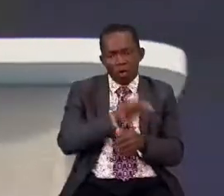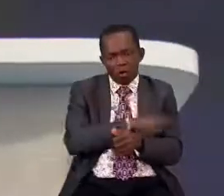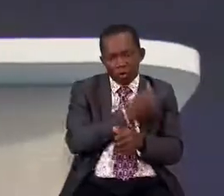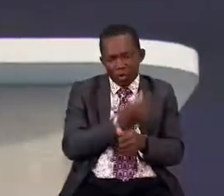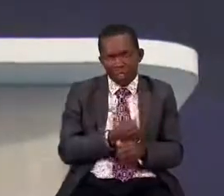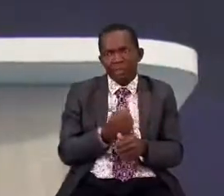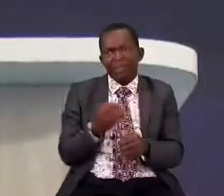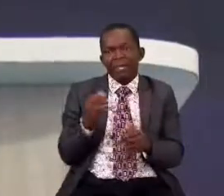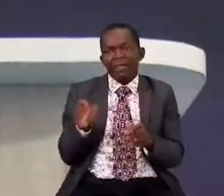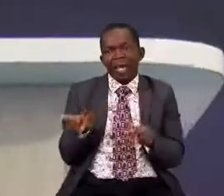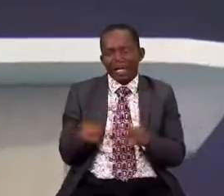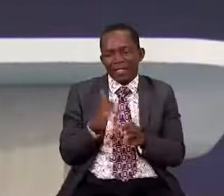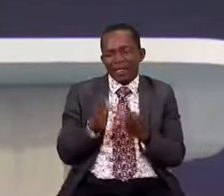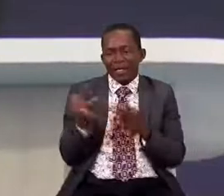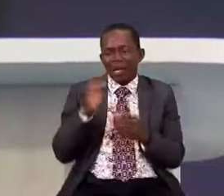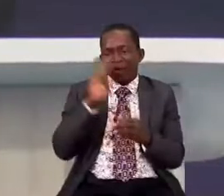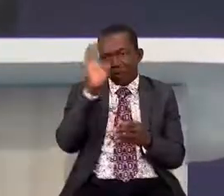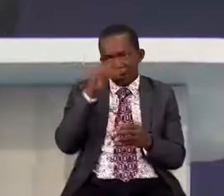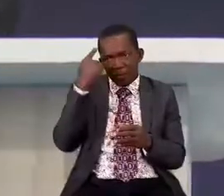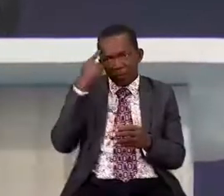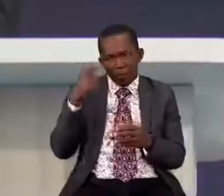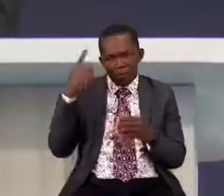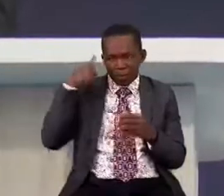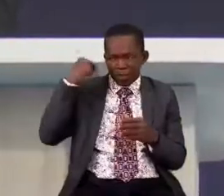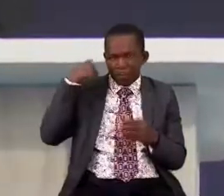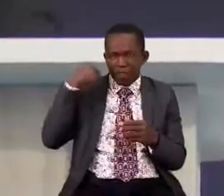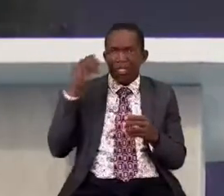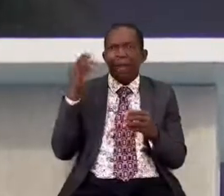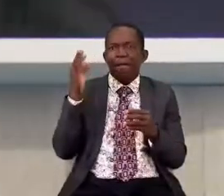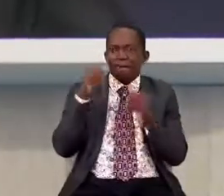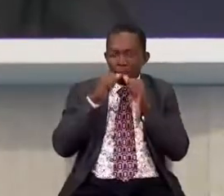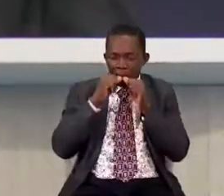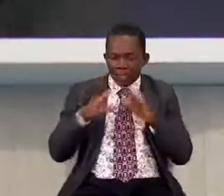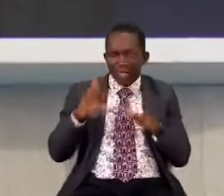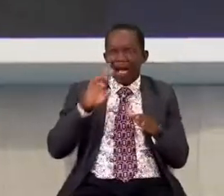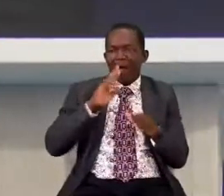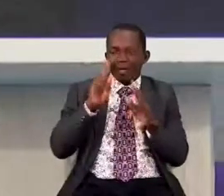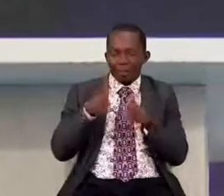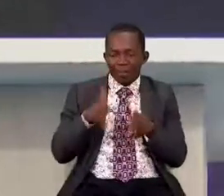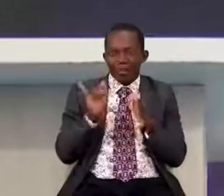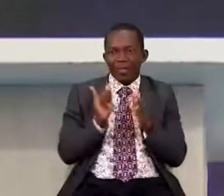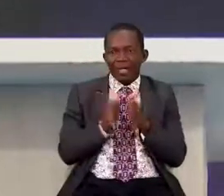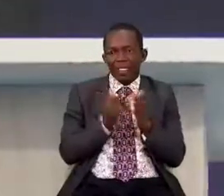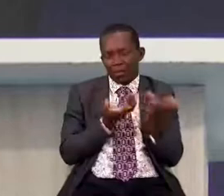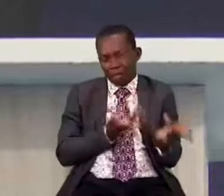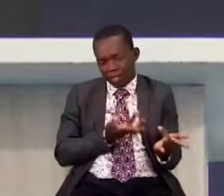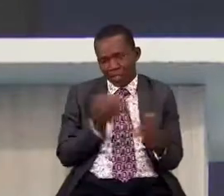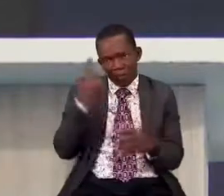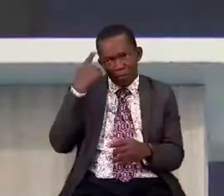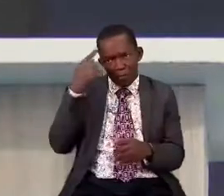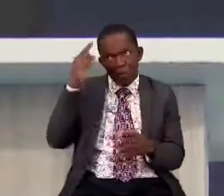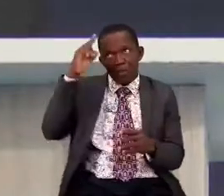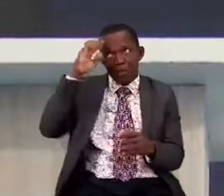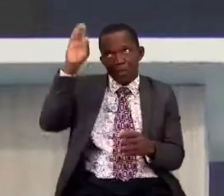sont tous ceux qui espèrent, qui attendent Dieu. Josué a attendu. Il savait. Il était là avant. Il